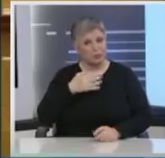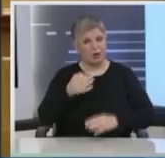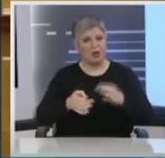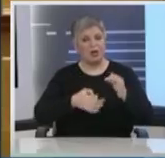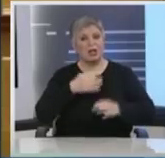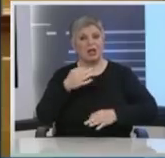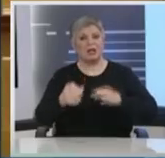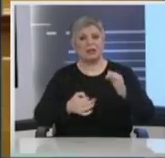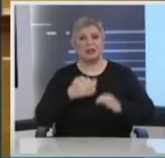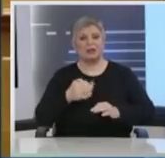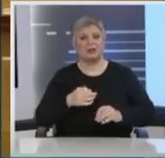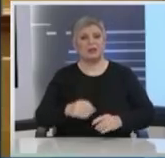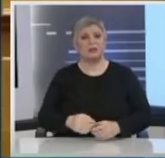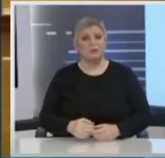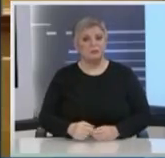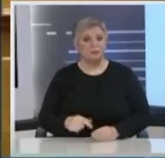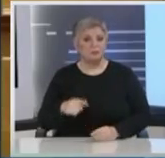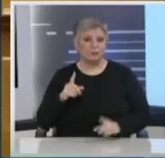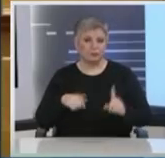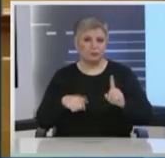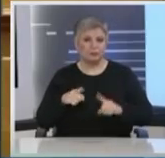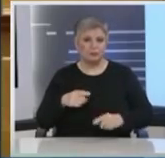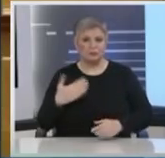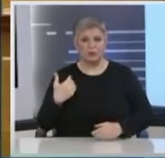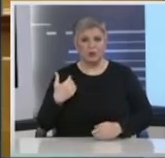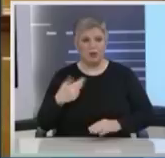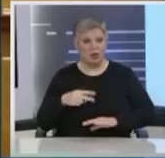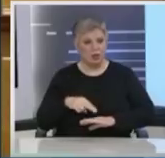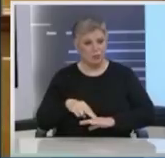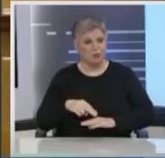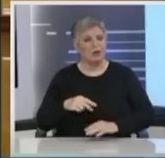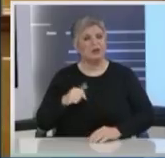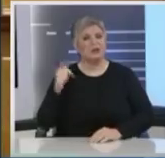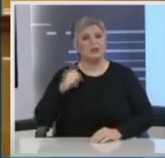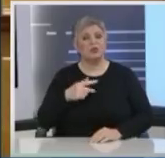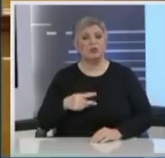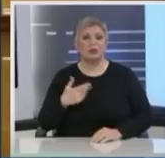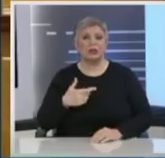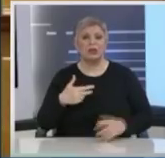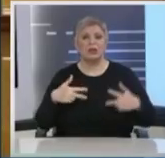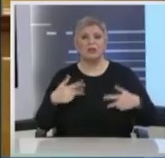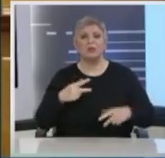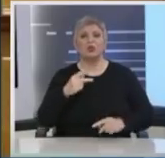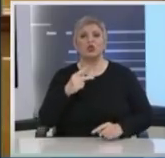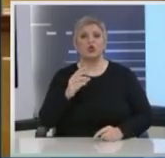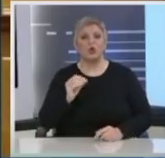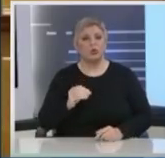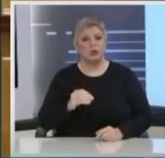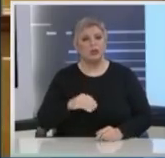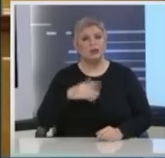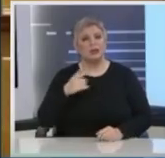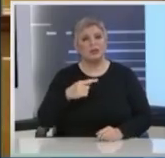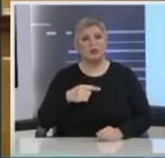ομιλητές εδώ, με ιδιαίτερη ουσία από τον κύριο Κοντονή, που μίλησε για την υπόθεση των